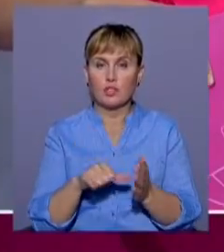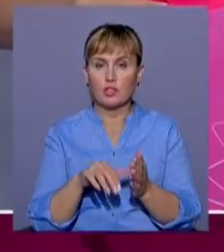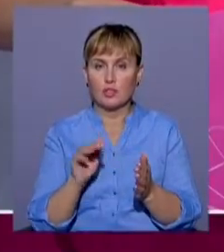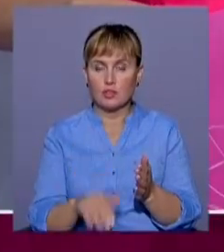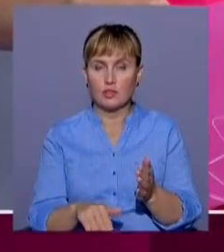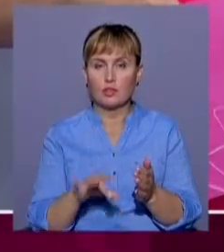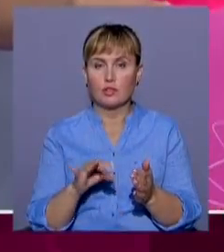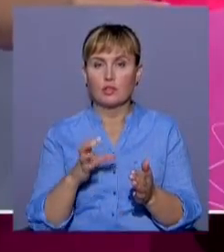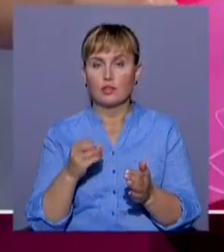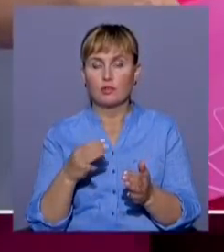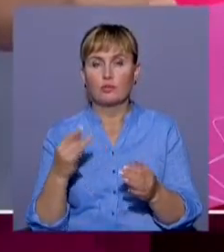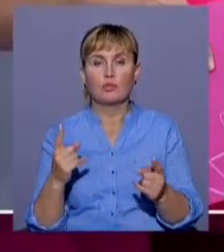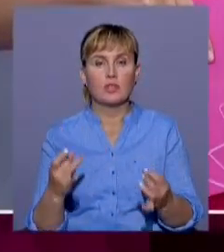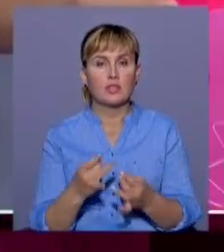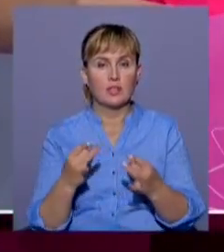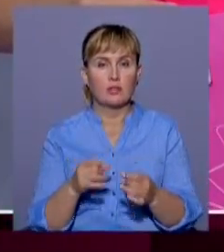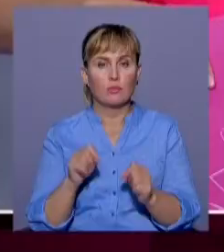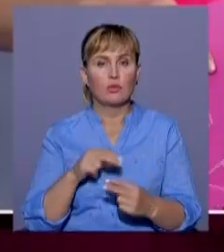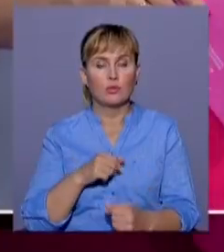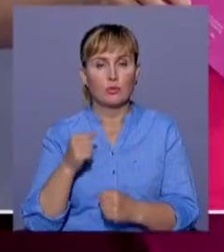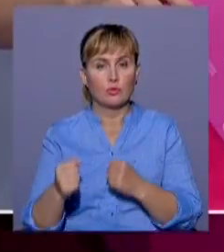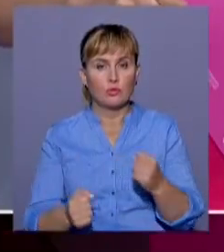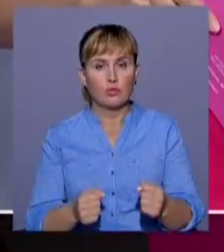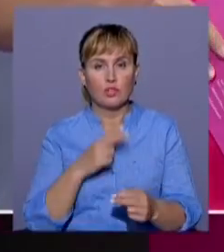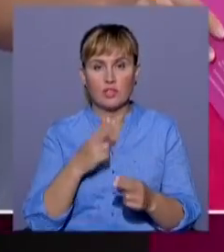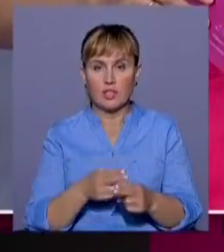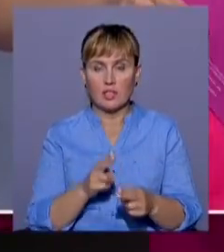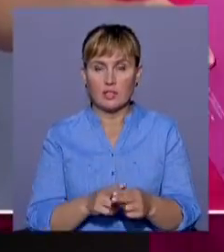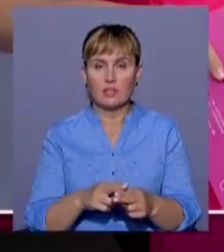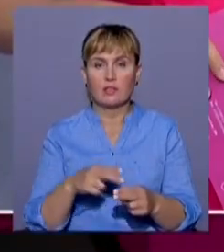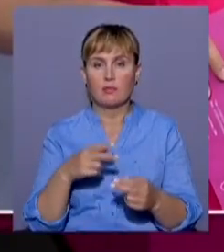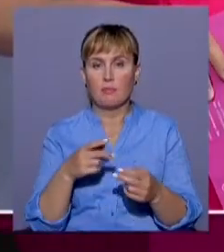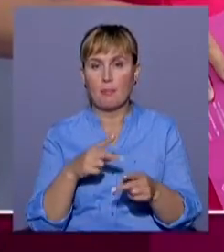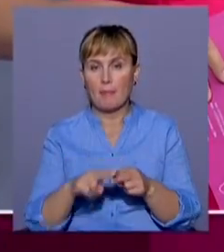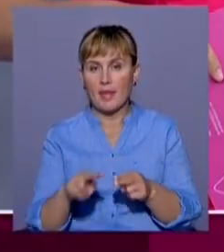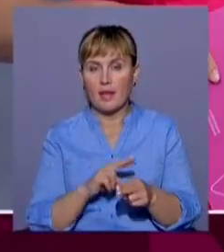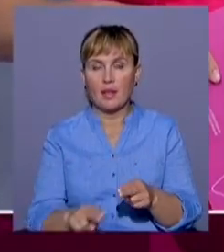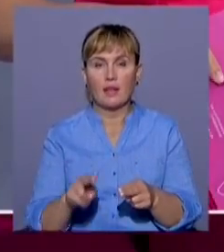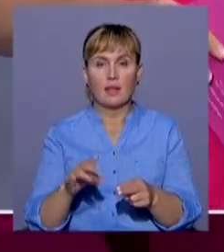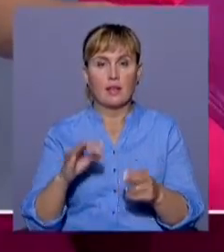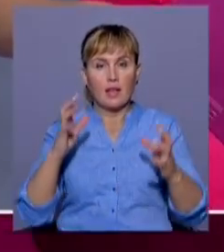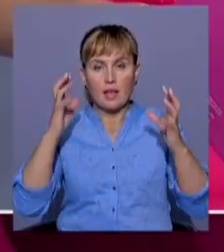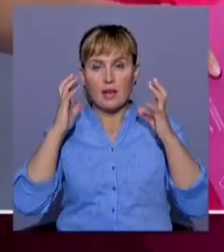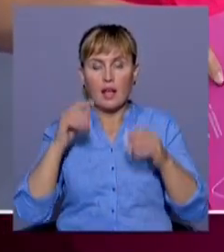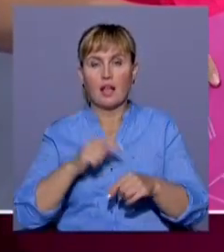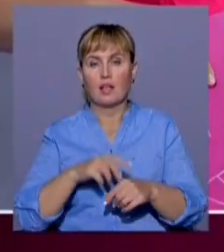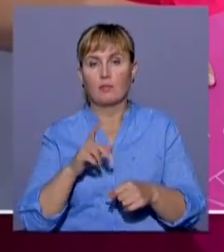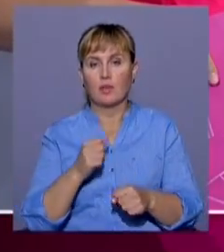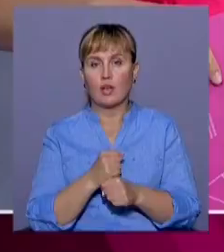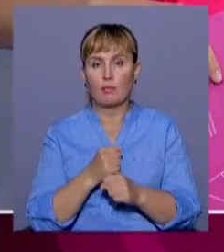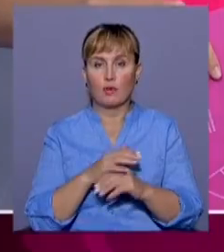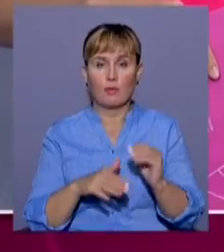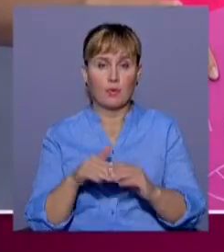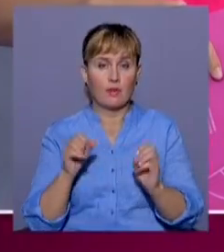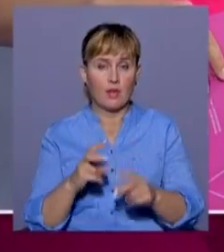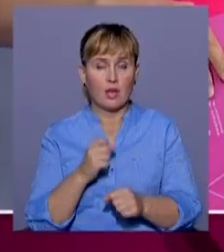тысяч. Причем, что интересно, не могут трудоустроиться железнодорожники, автомеханики и радиотехники. Казалось бы, рабочей профессии.